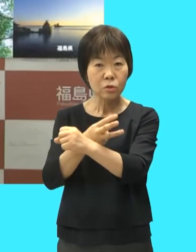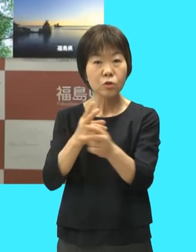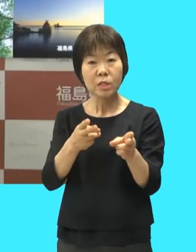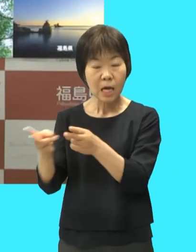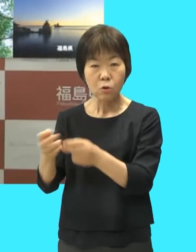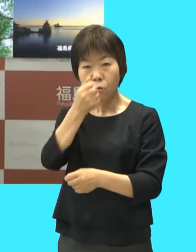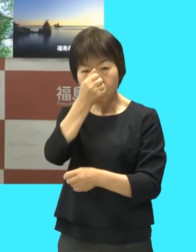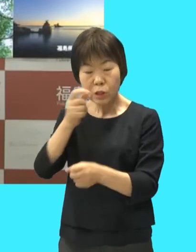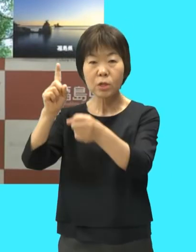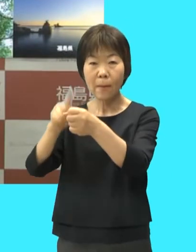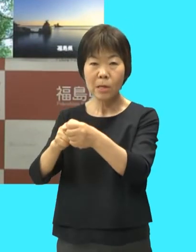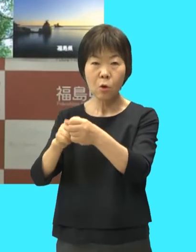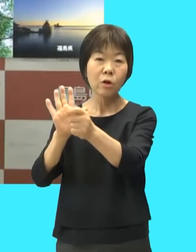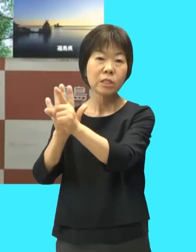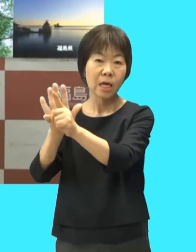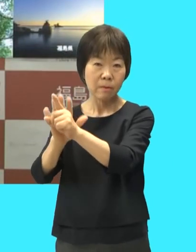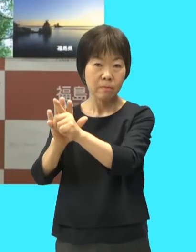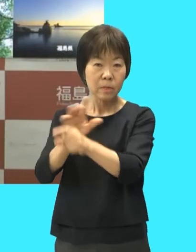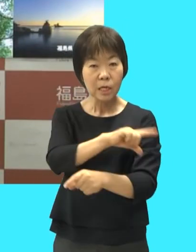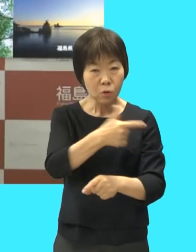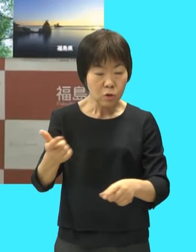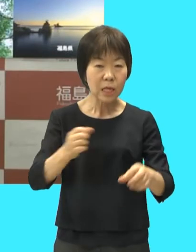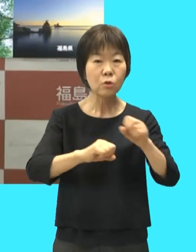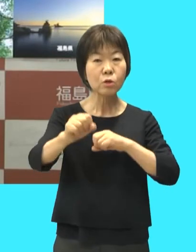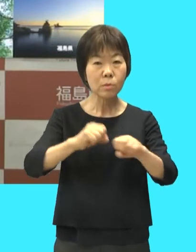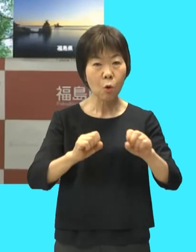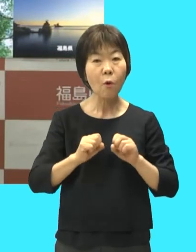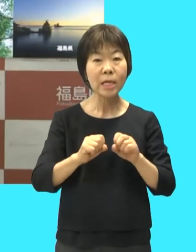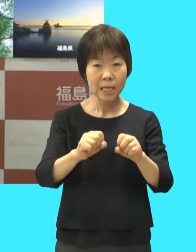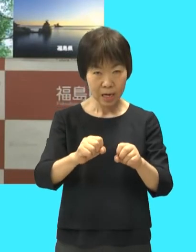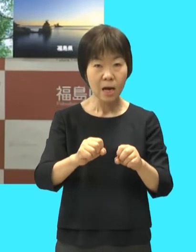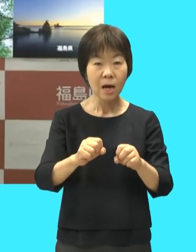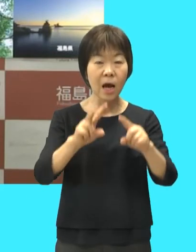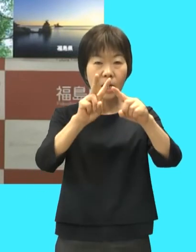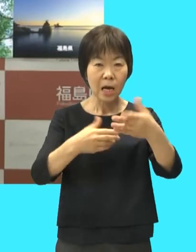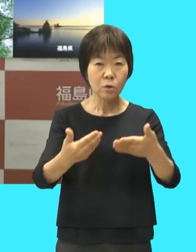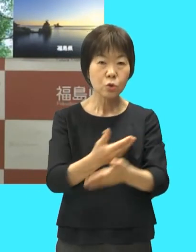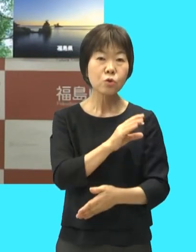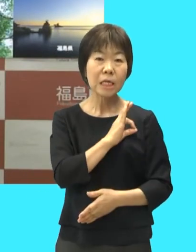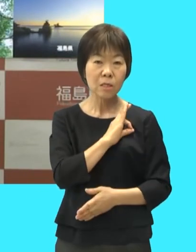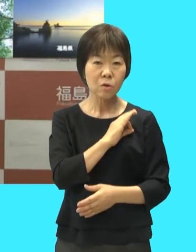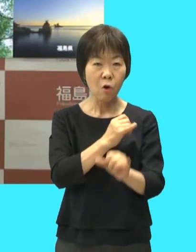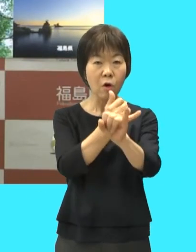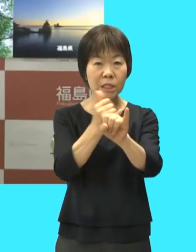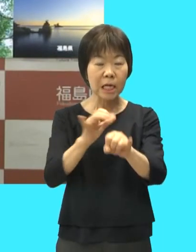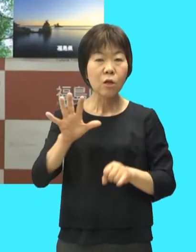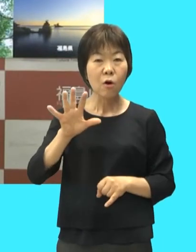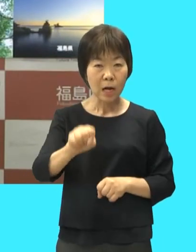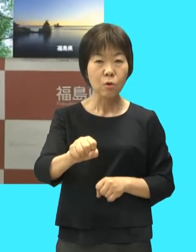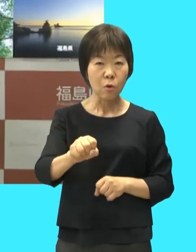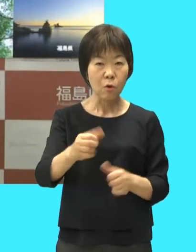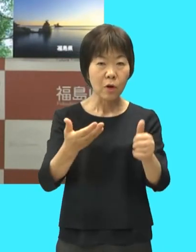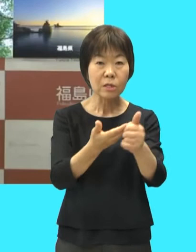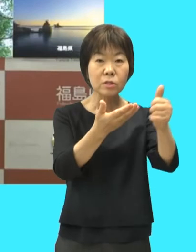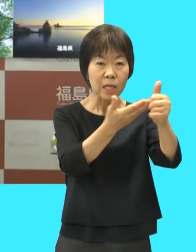図るための支援など、さまざまな取り組みを講じながら介護職員の人材の確保、育